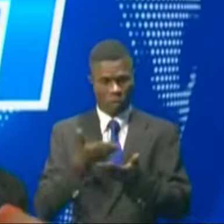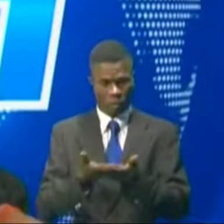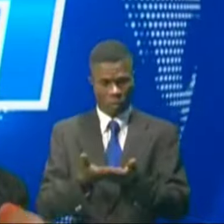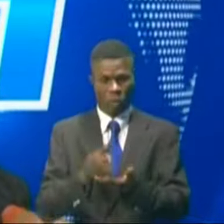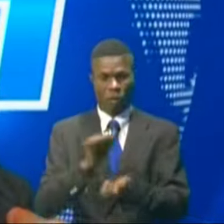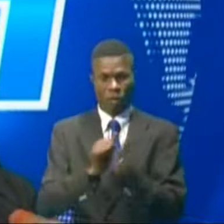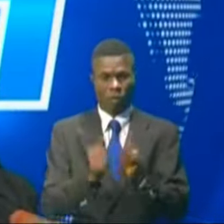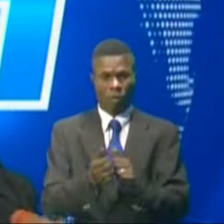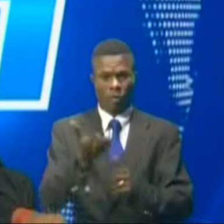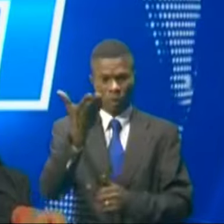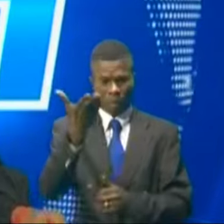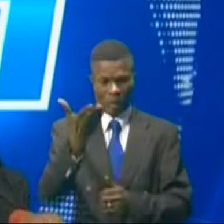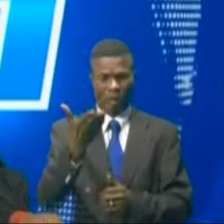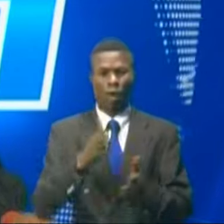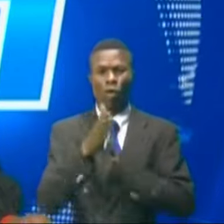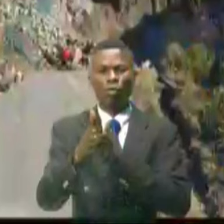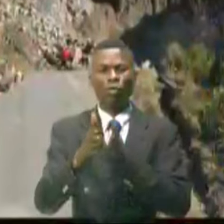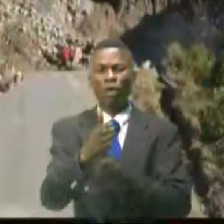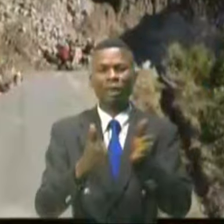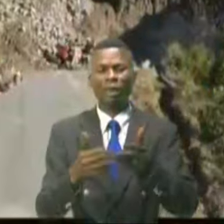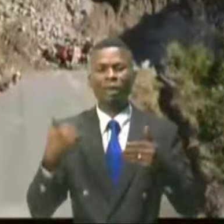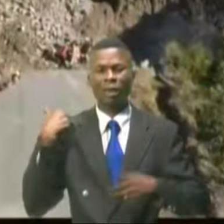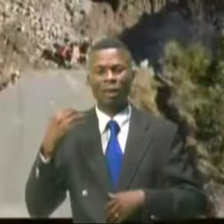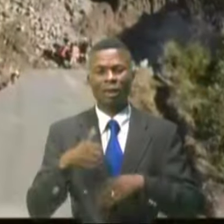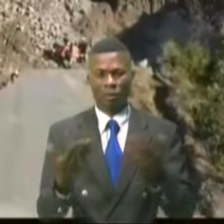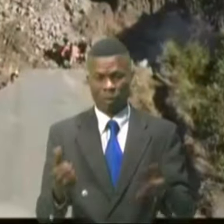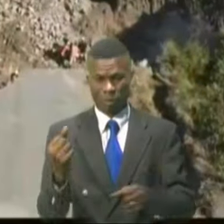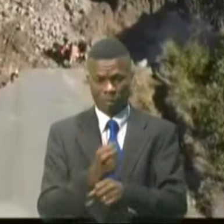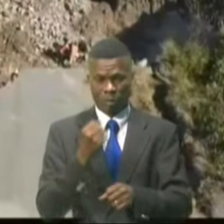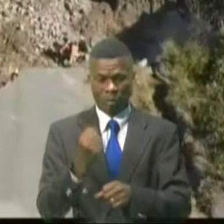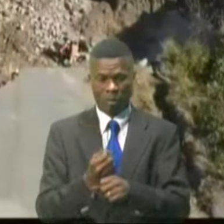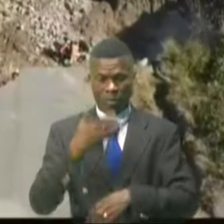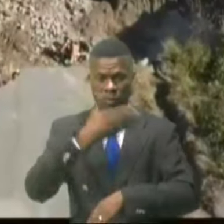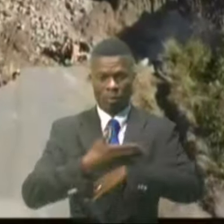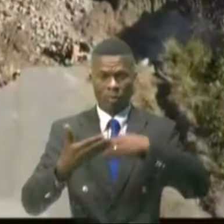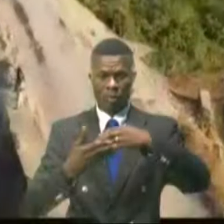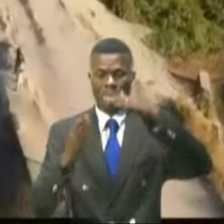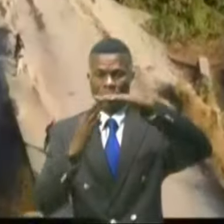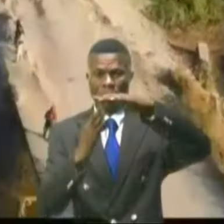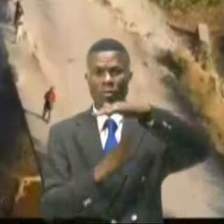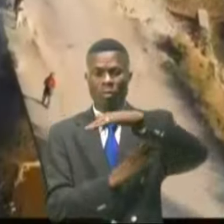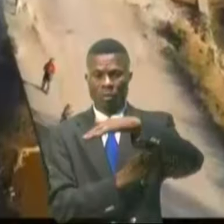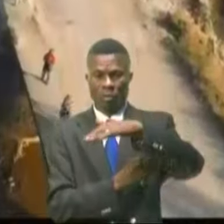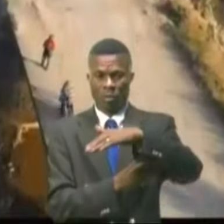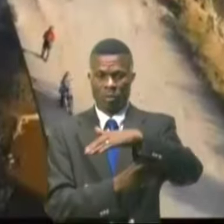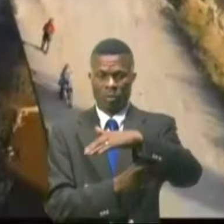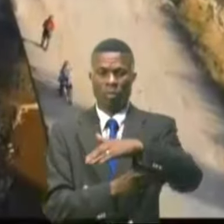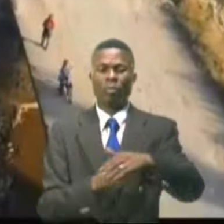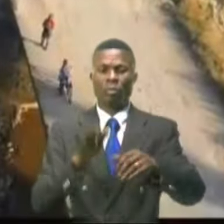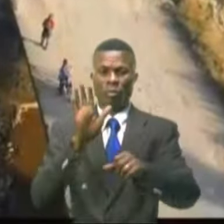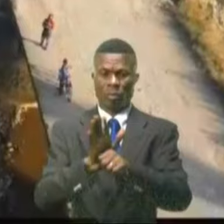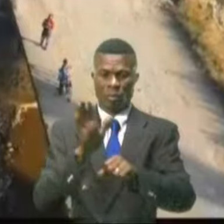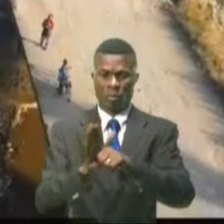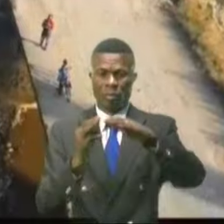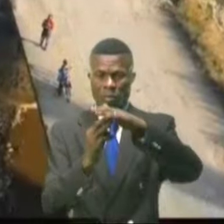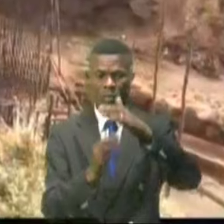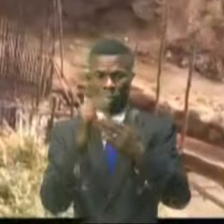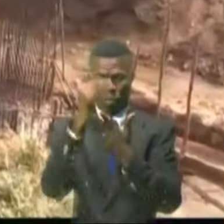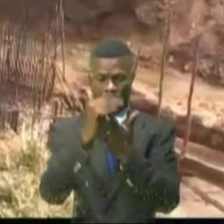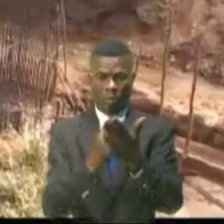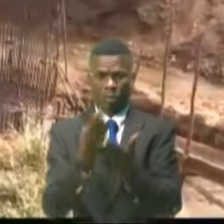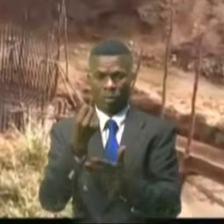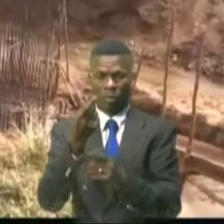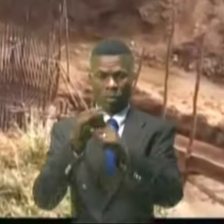Selemani a signé ses reportages. Les travaux de construction des ponts Bikamba, Sangé et Kakenge, financés par